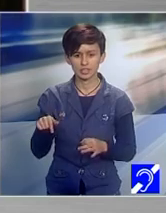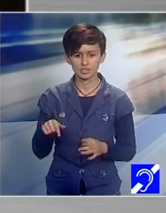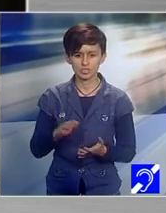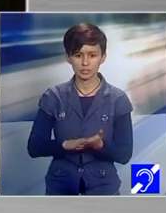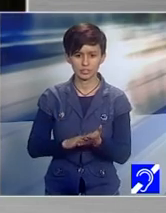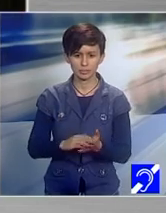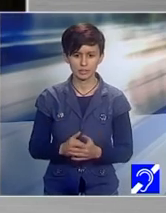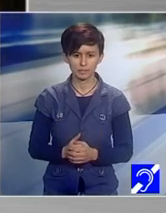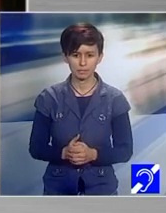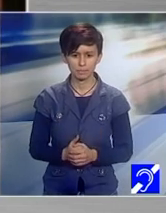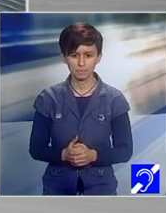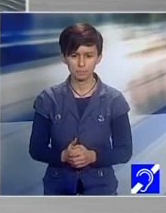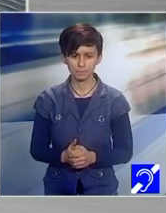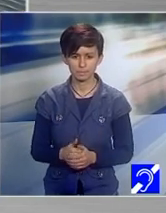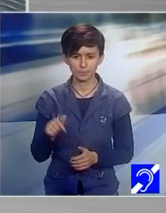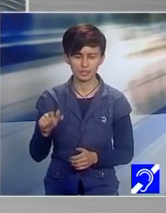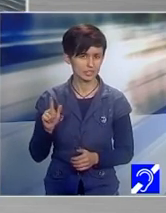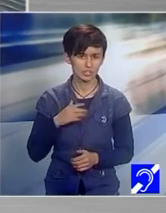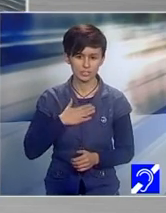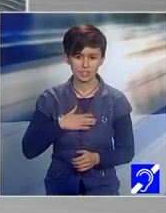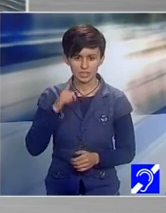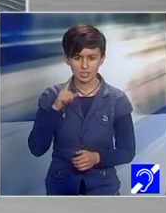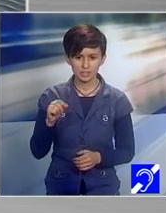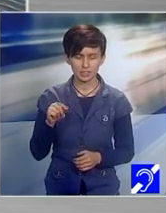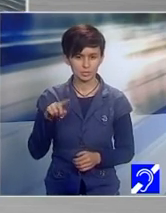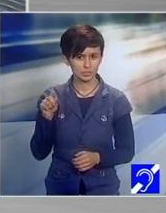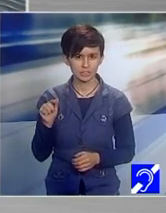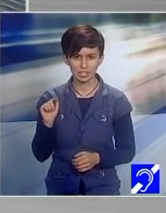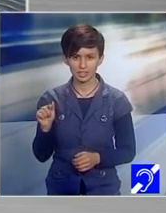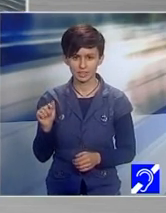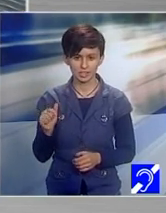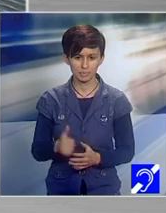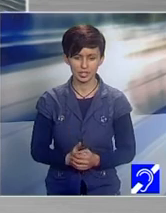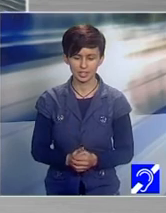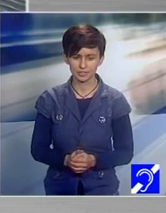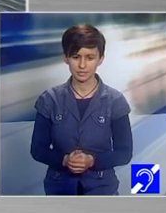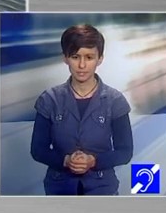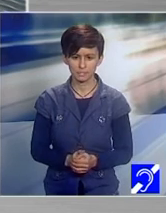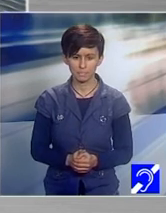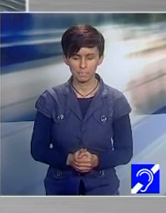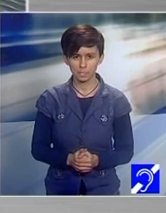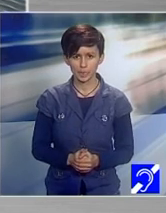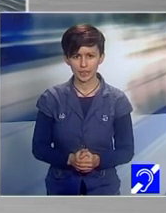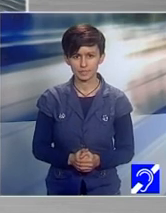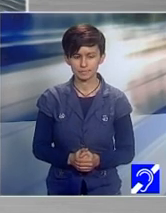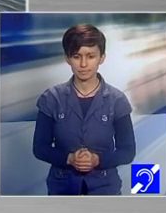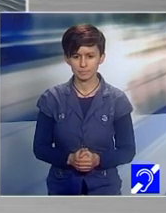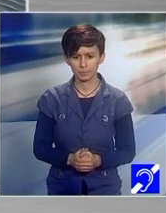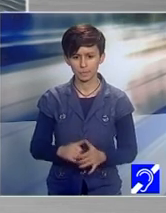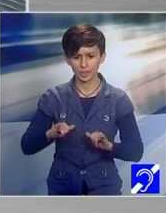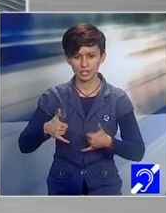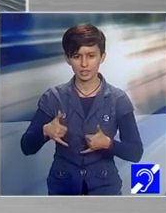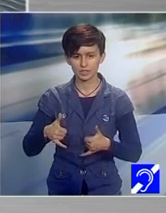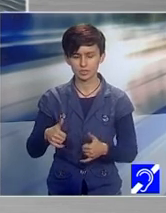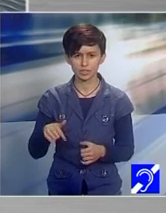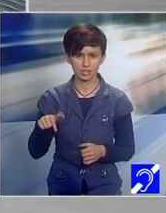vreți să răspundeți la întrebare. Deci, există cazuistică de acest gen în cazul poliției